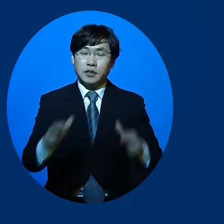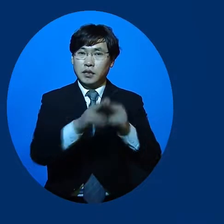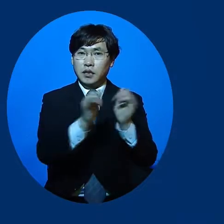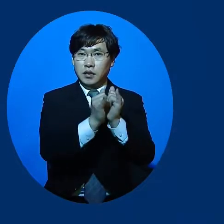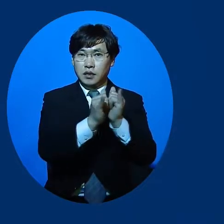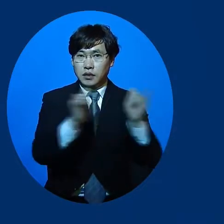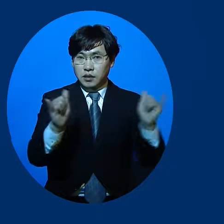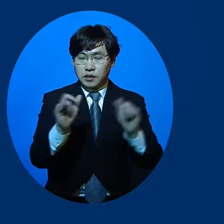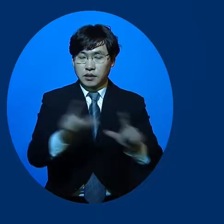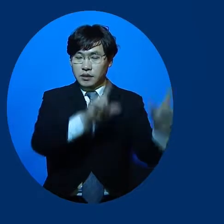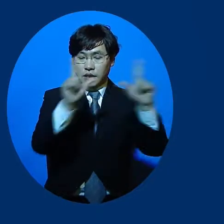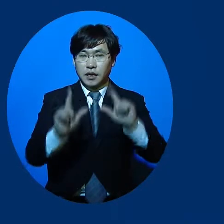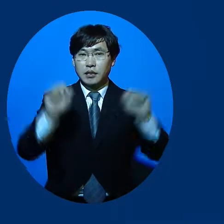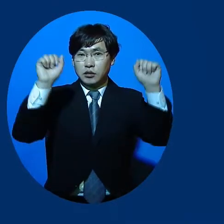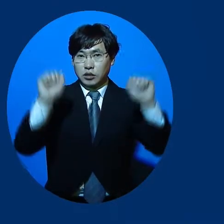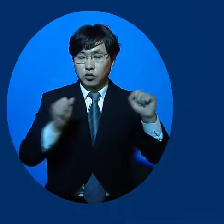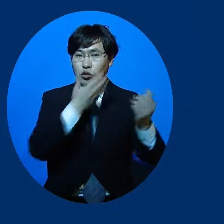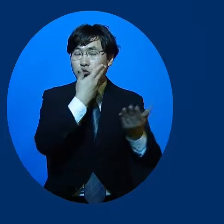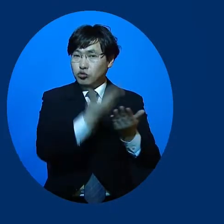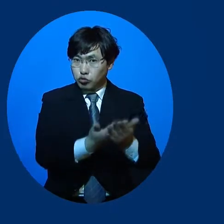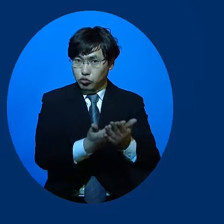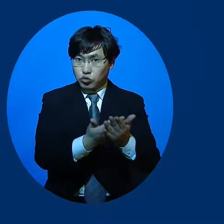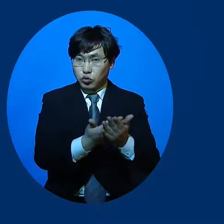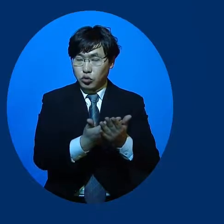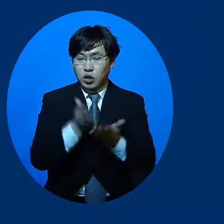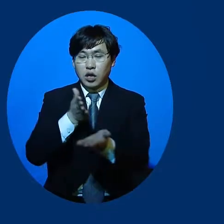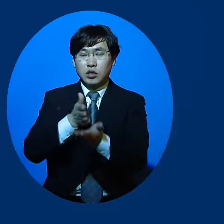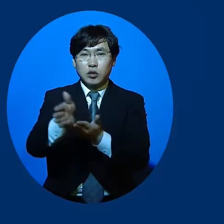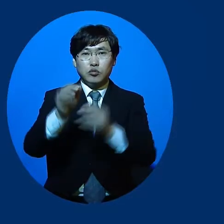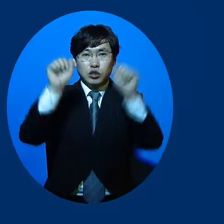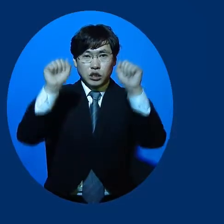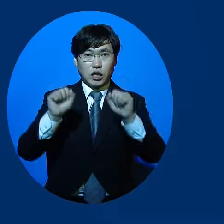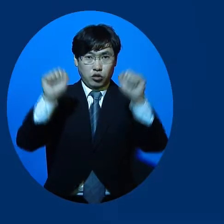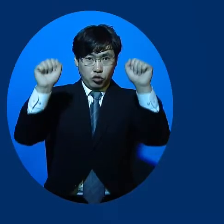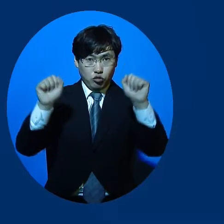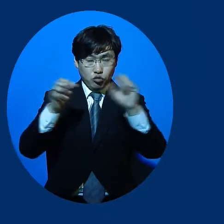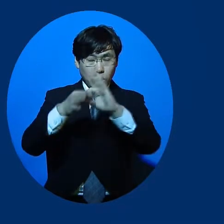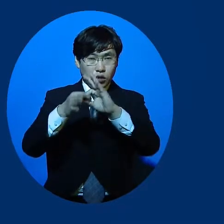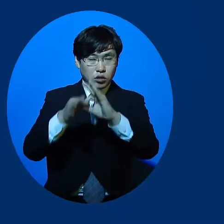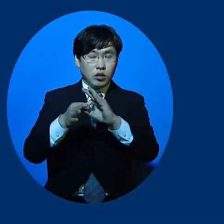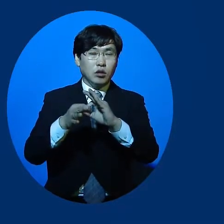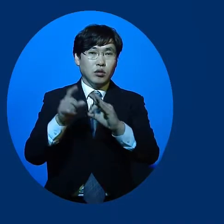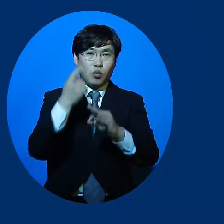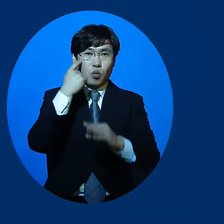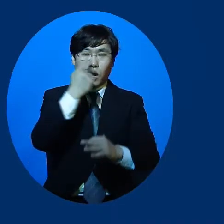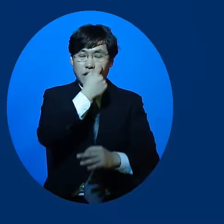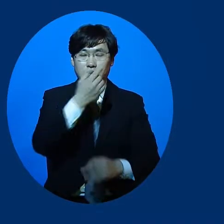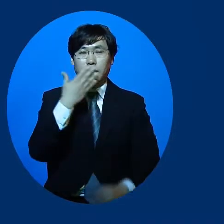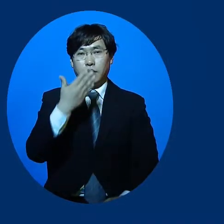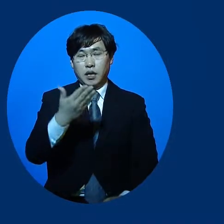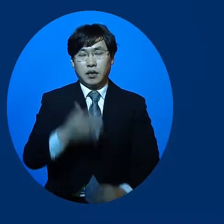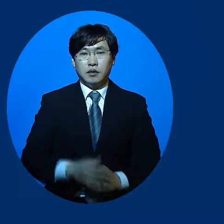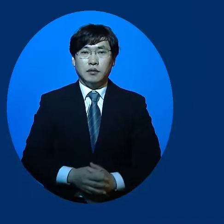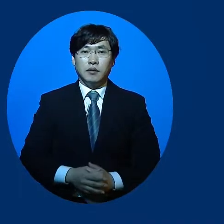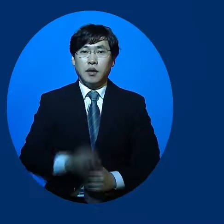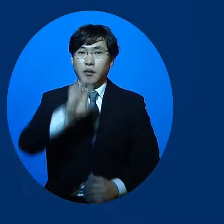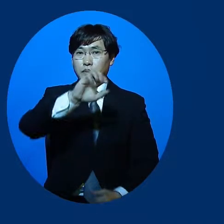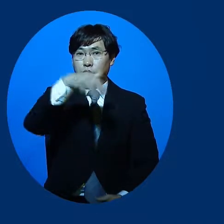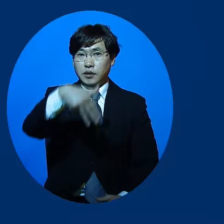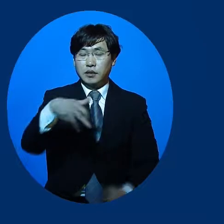장애인들의 생활체육의 중요성은 엘리트 체육 현장에서도 확인할 수 있습니다. 지난